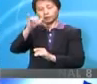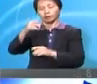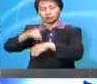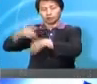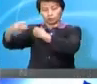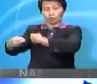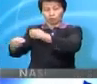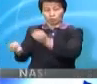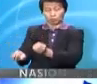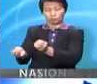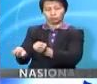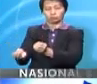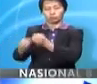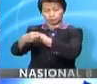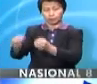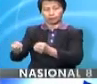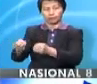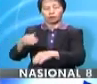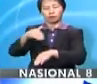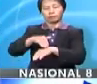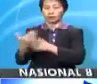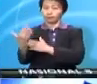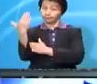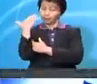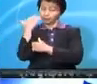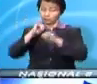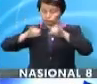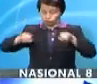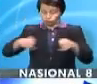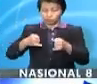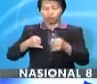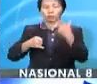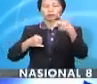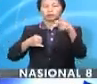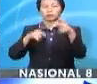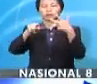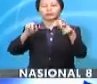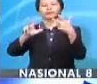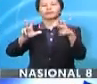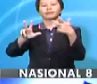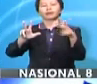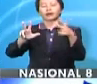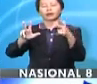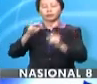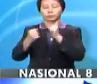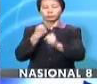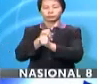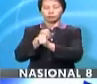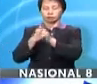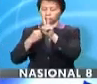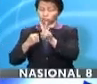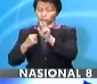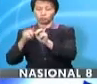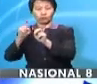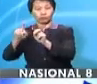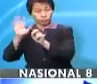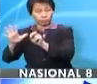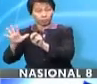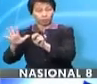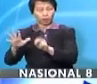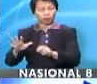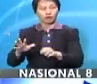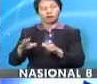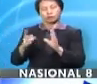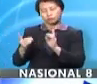di Yayasan Al-Bukhari pada pagi Jumaat tanggal 13 Mac tahun 2015.